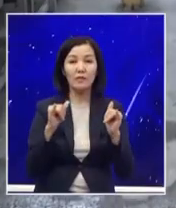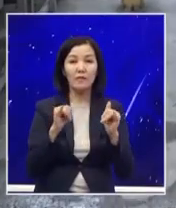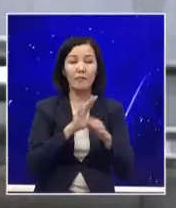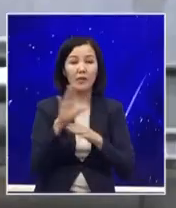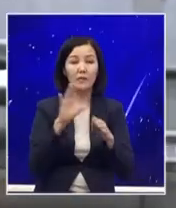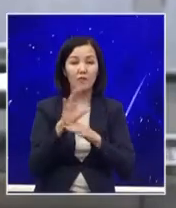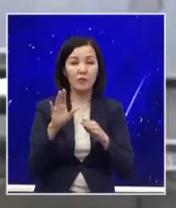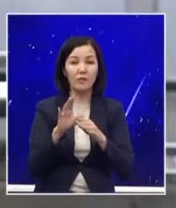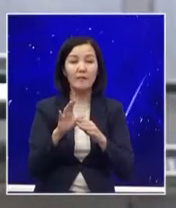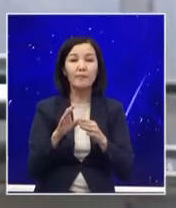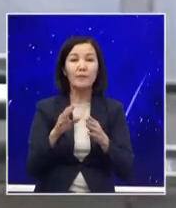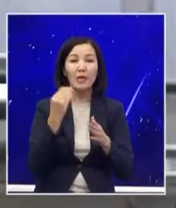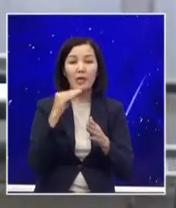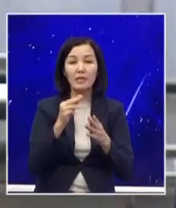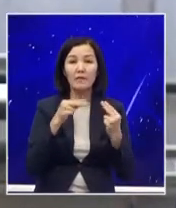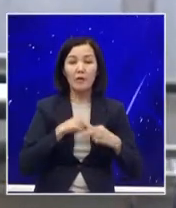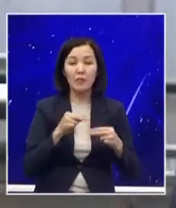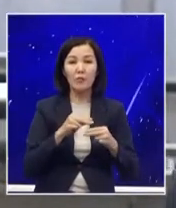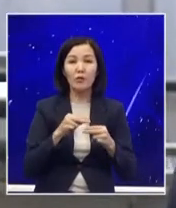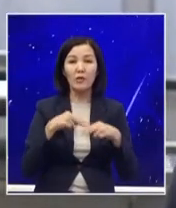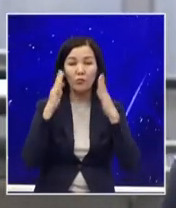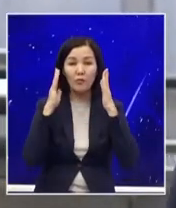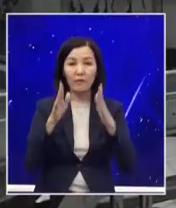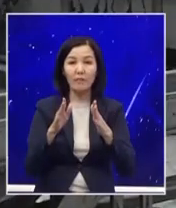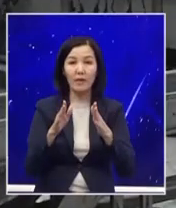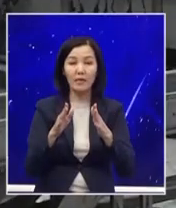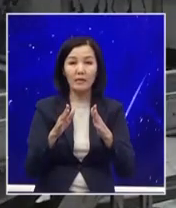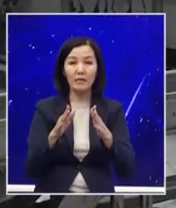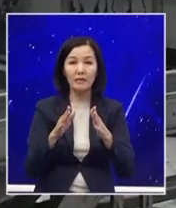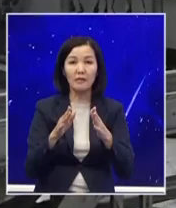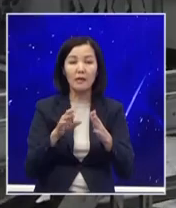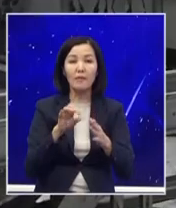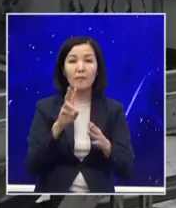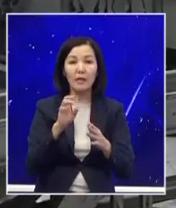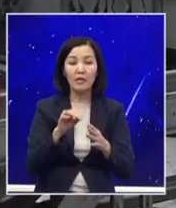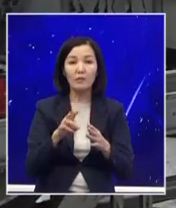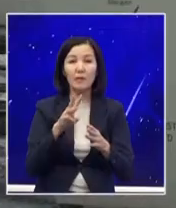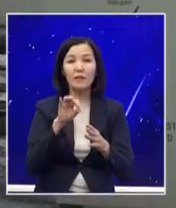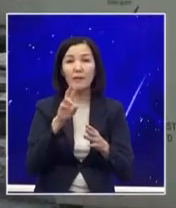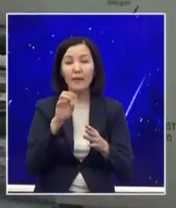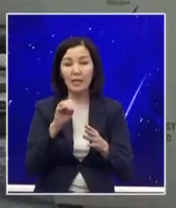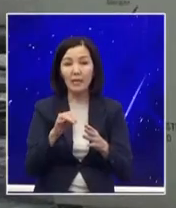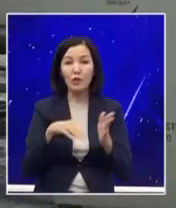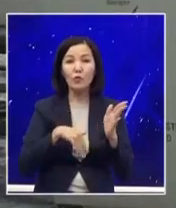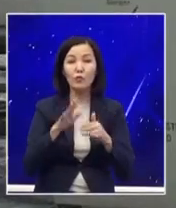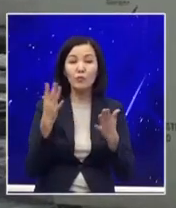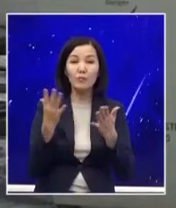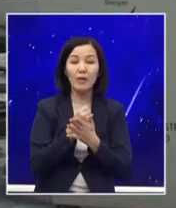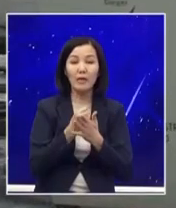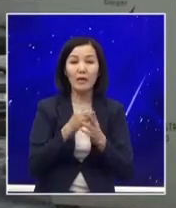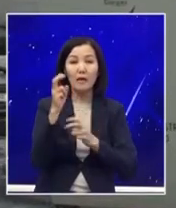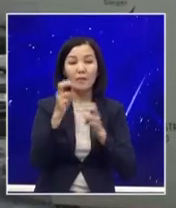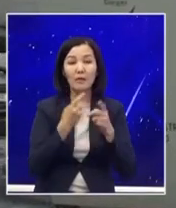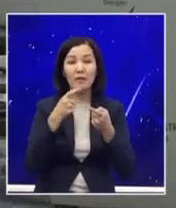производства. Наряду с качеством работы на заводе особое внимание уделяется менеджменту и маркетингу. Успехи предприятия прежде